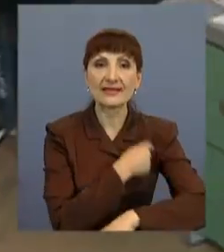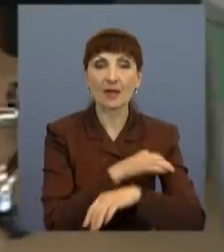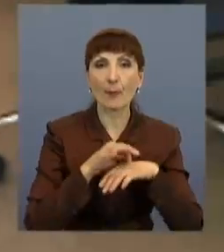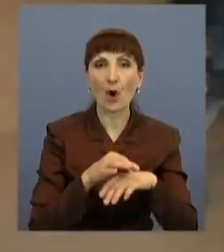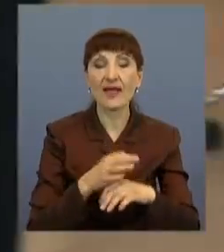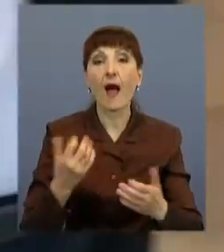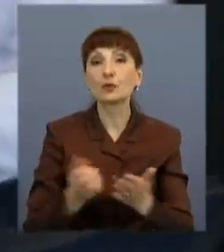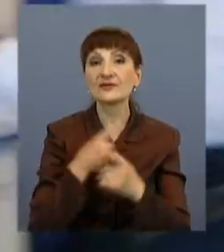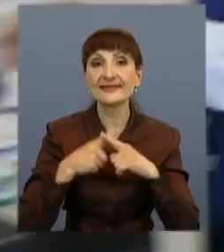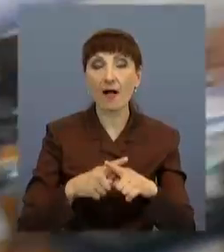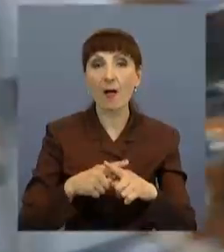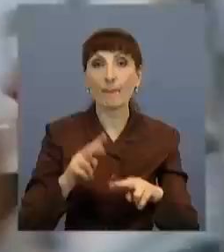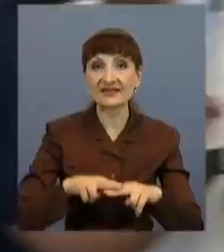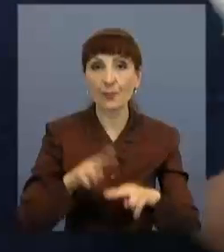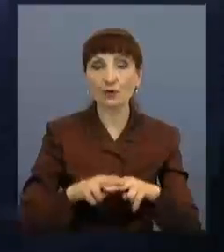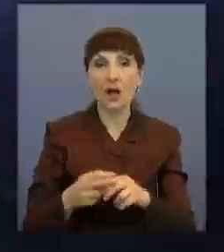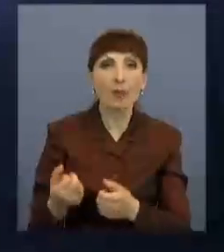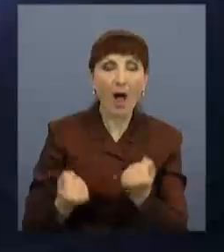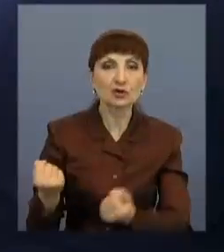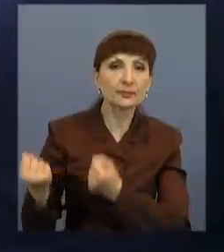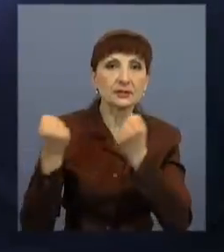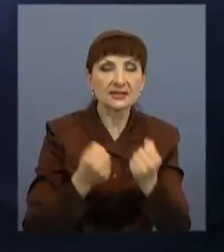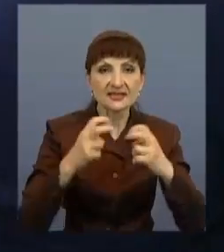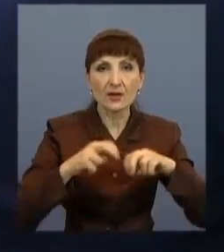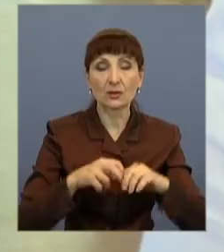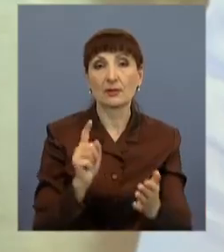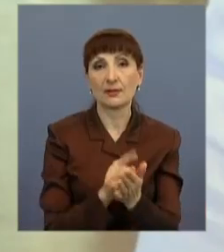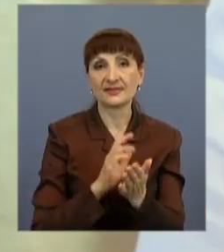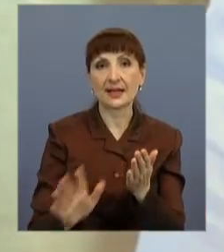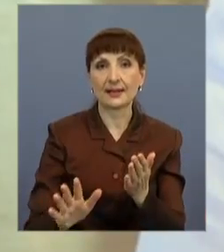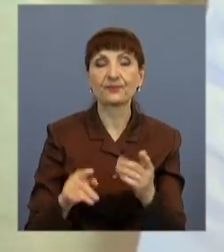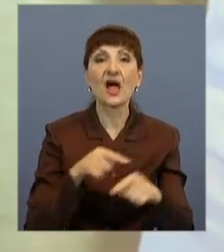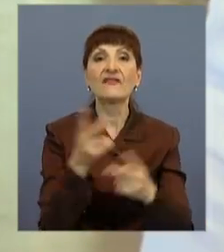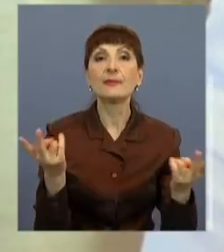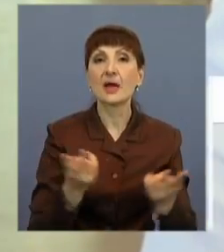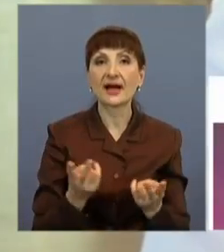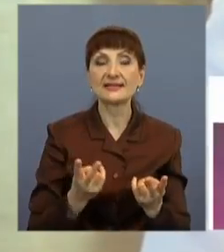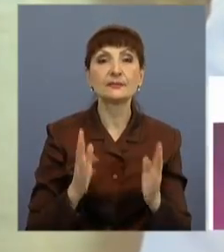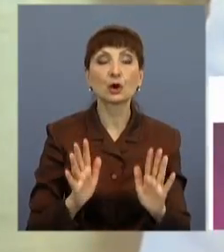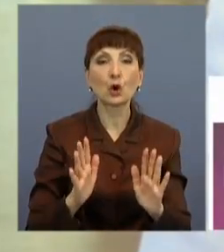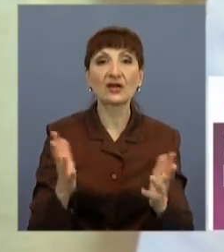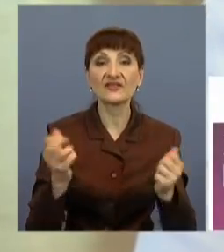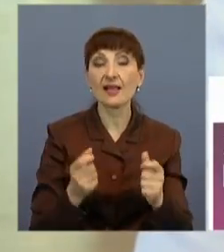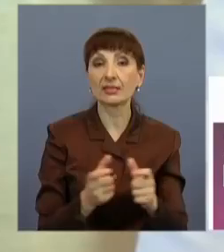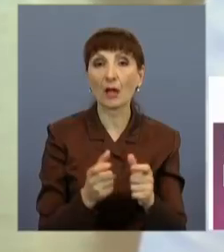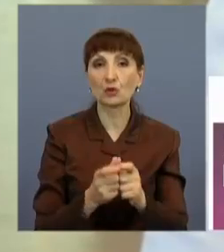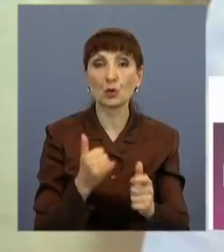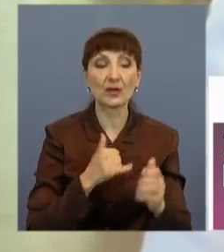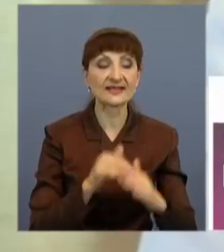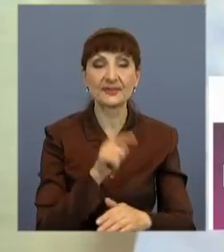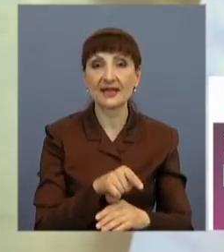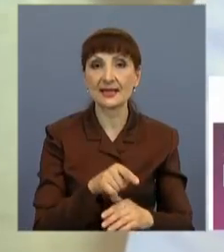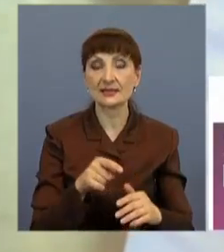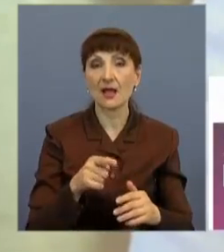получения техпаспорта на авто – гонять машину на сверку агрегатов. Для этого вам необходимо будет просто взять талончик у нашего специалиста